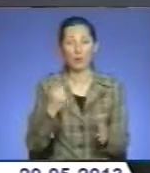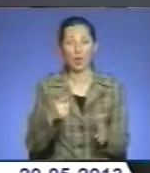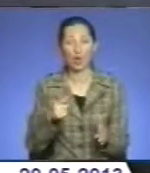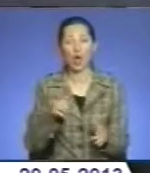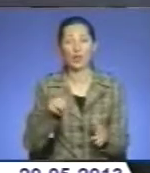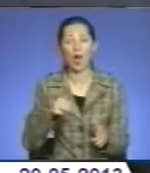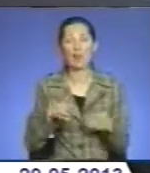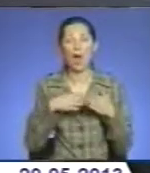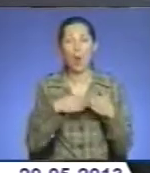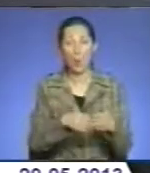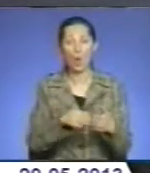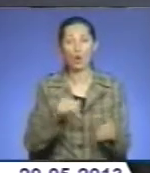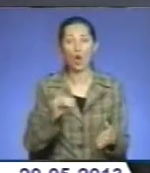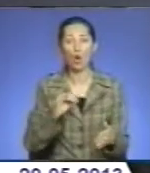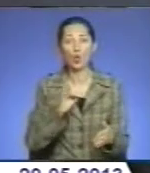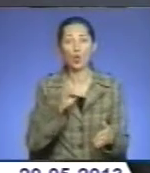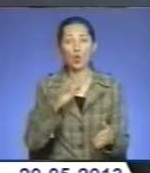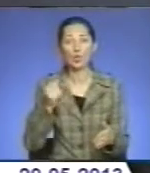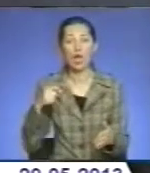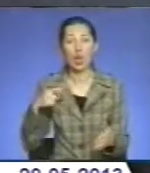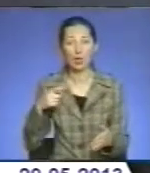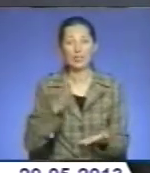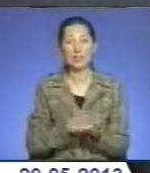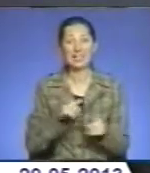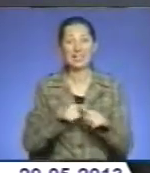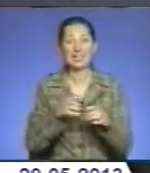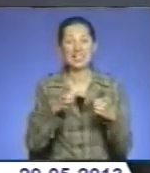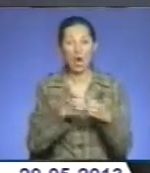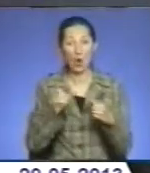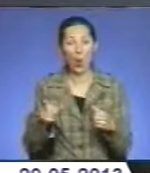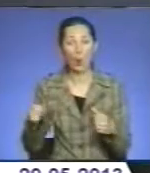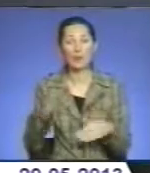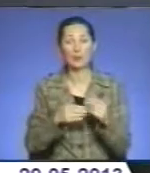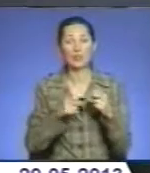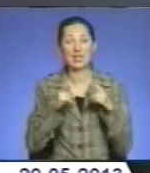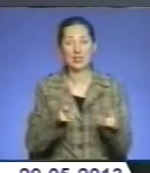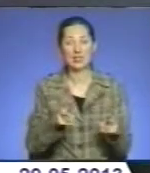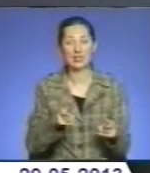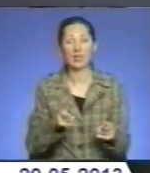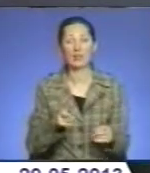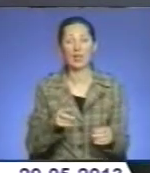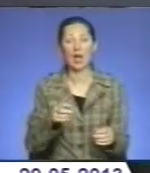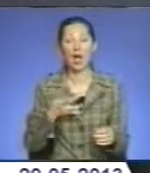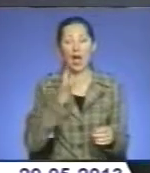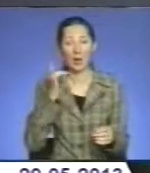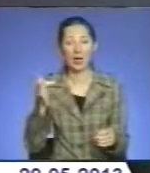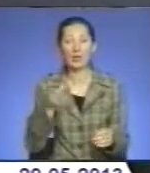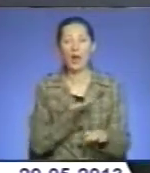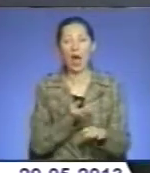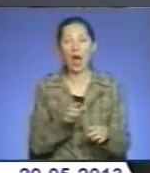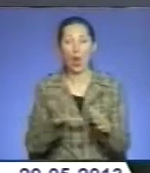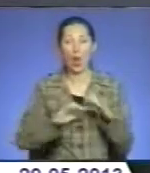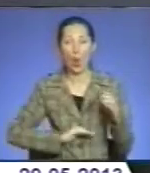Южній в Одесі прибуває технічна група спеціалістів американської компанії Accelerate Energy і польської компанії